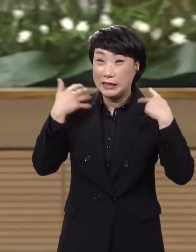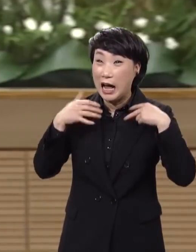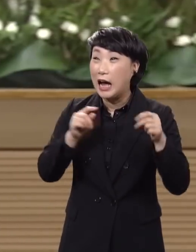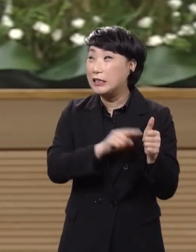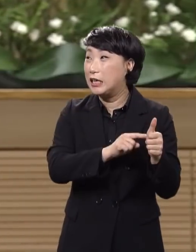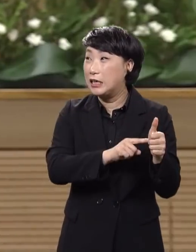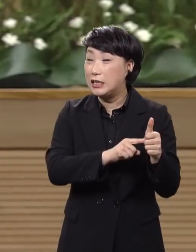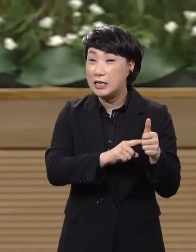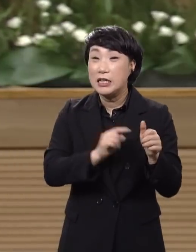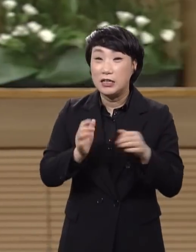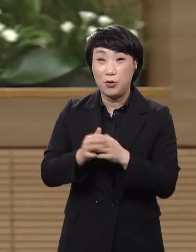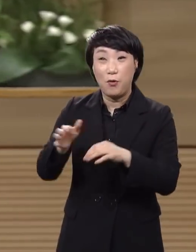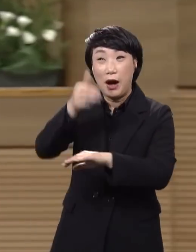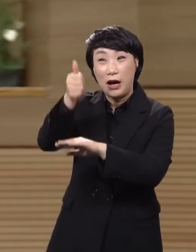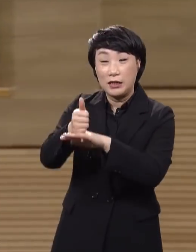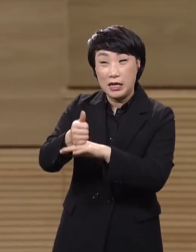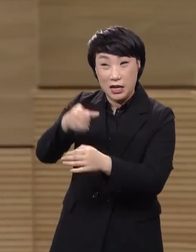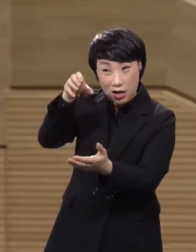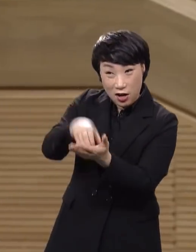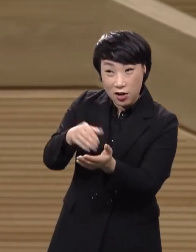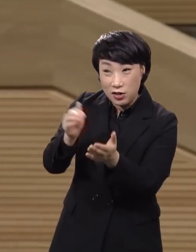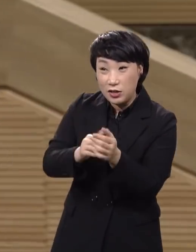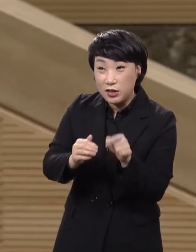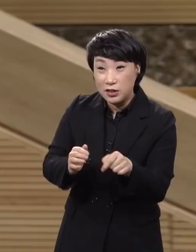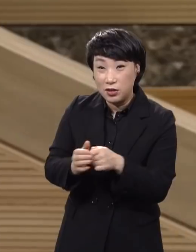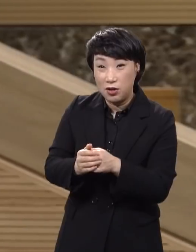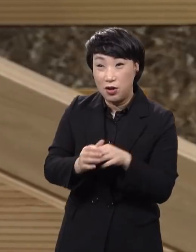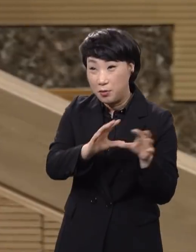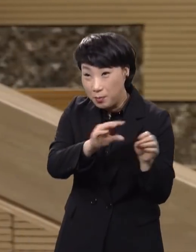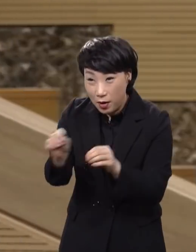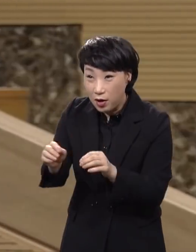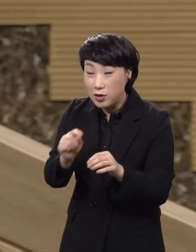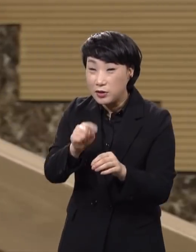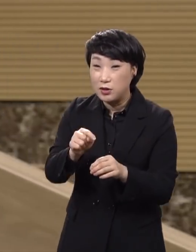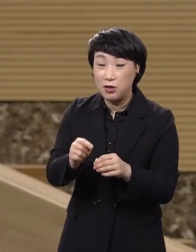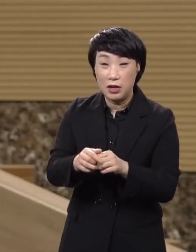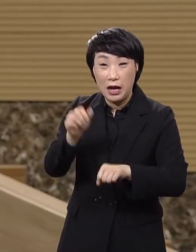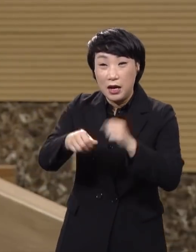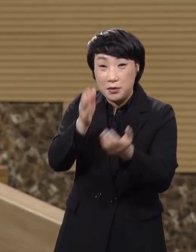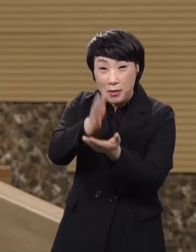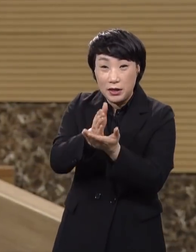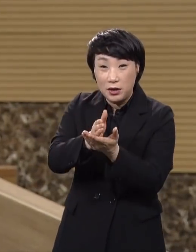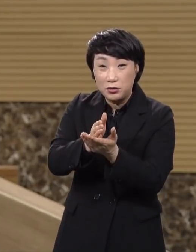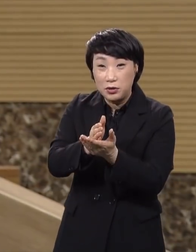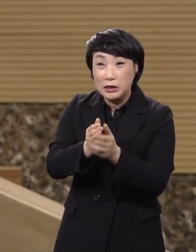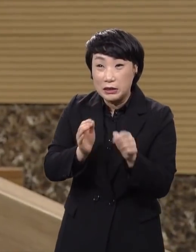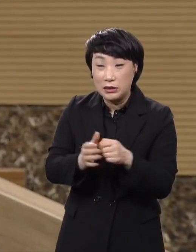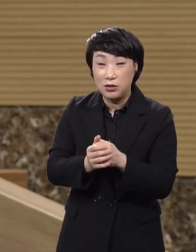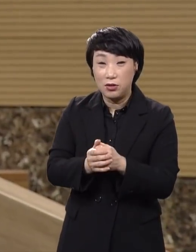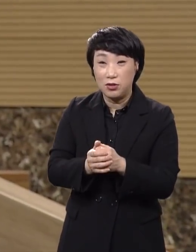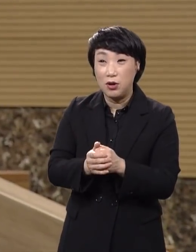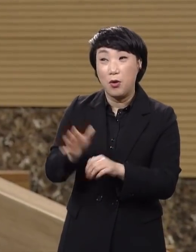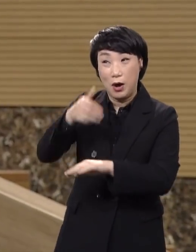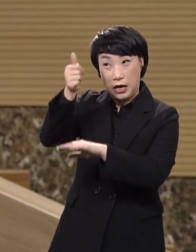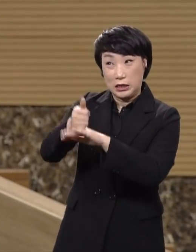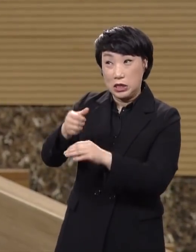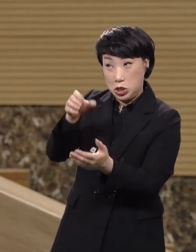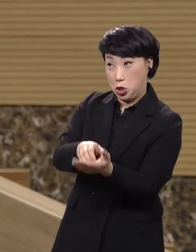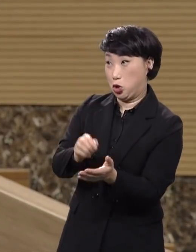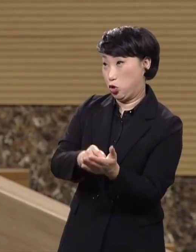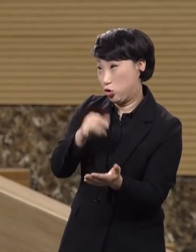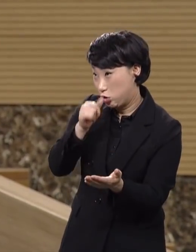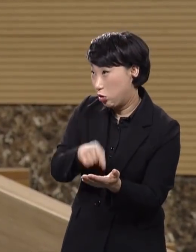이 금령한 이 엉금한 절대에서는 안 되는, 그리고 왕께서